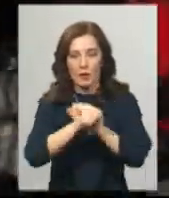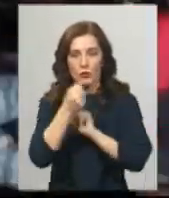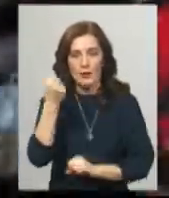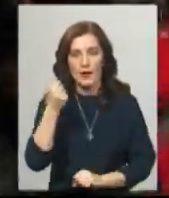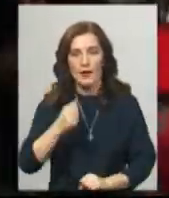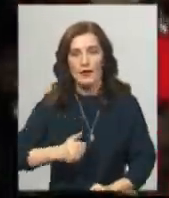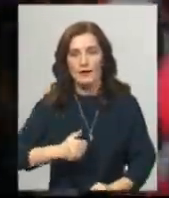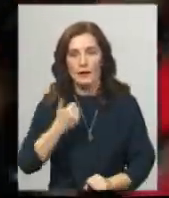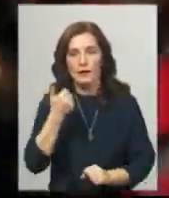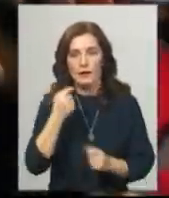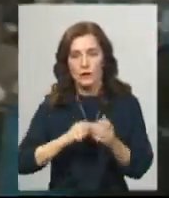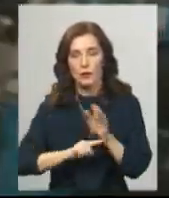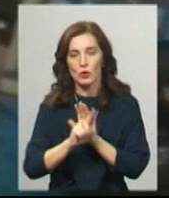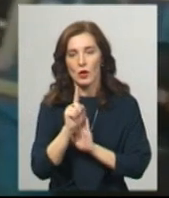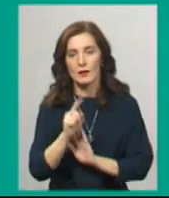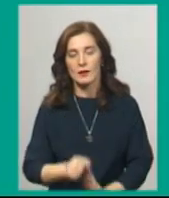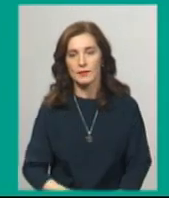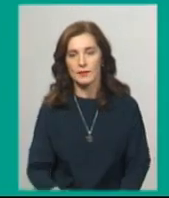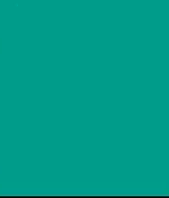Олена Близнякова, новини на Суспільному.